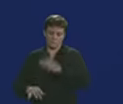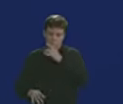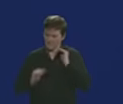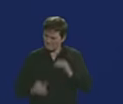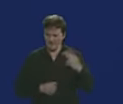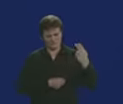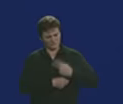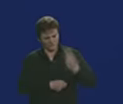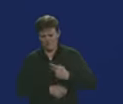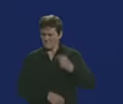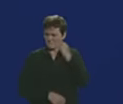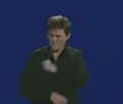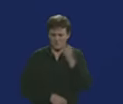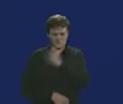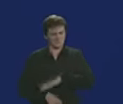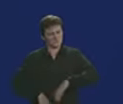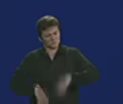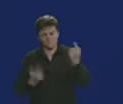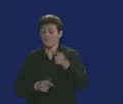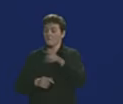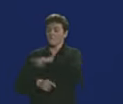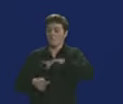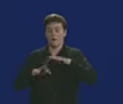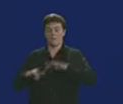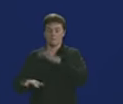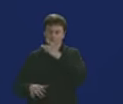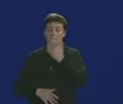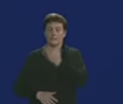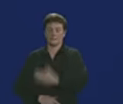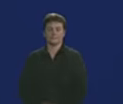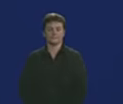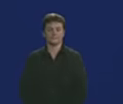devant le mensonge, ni devant la pensée unique.